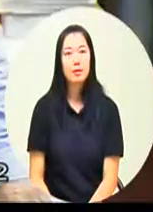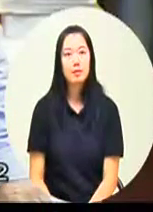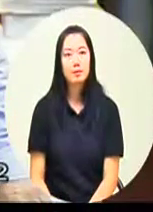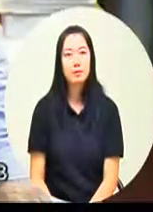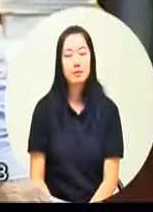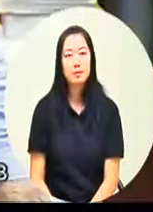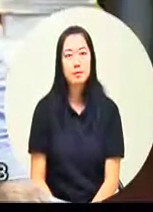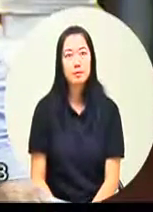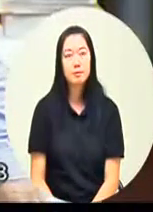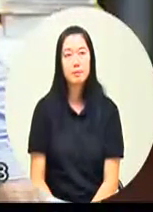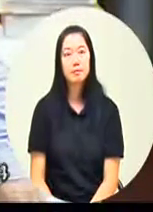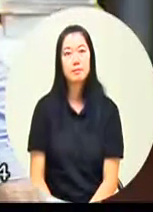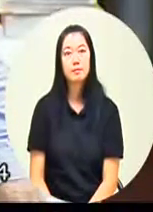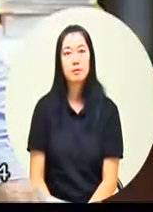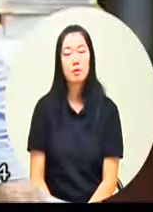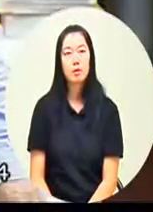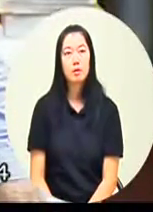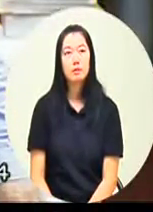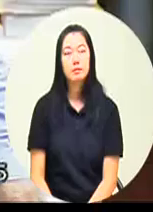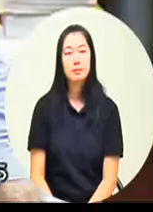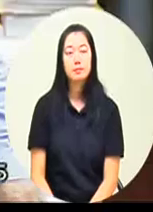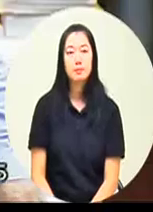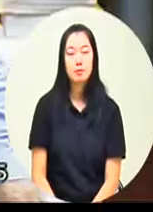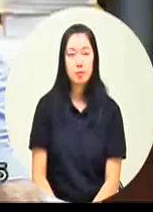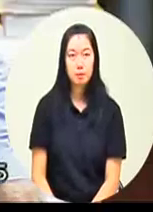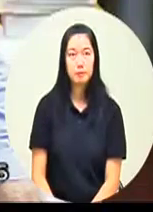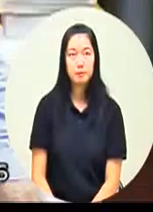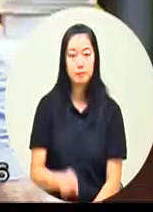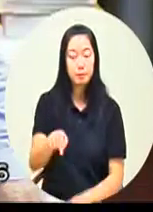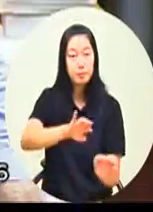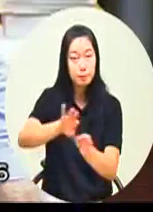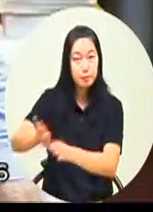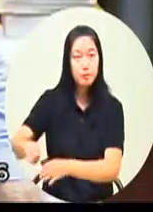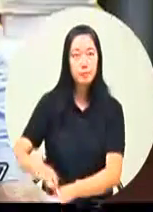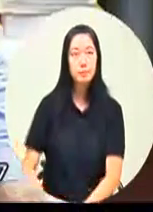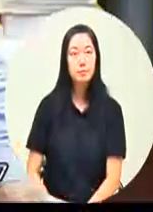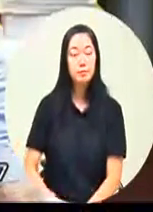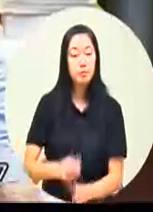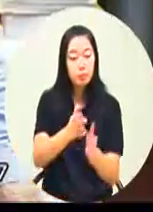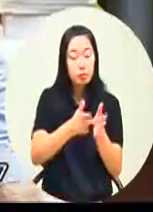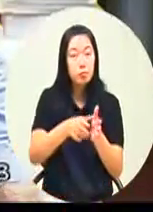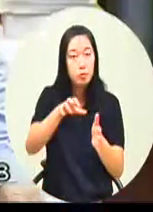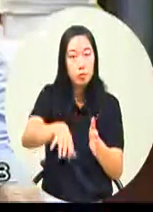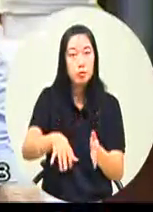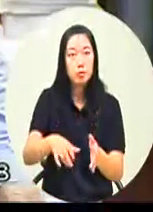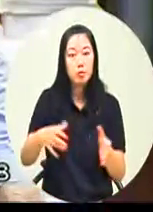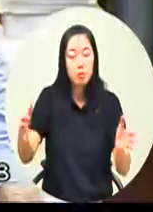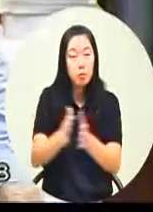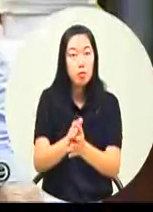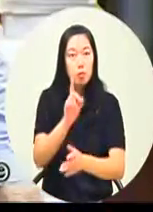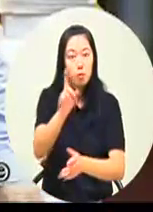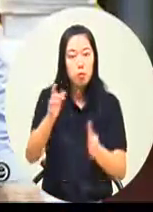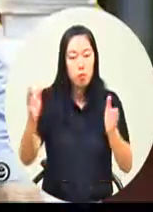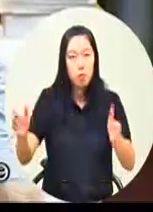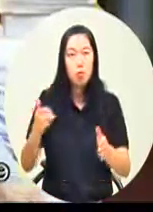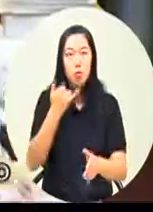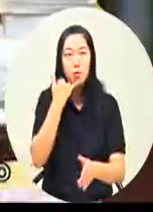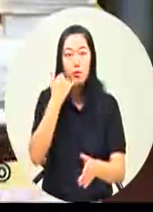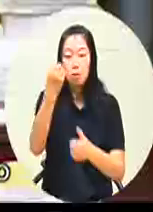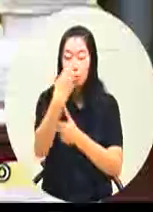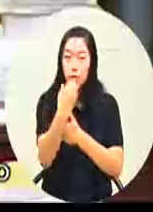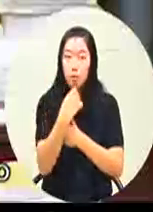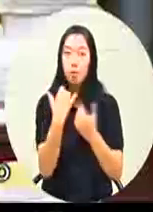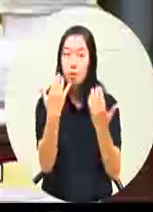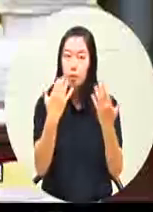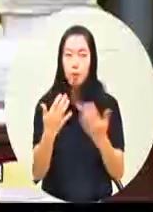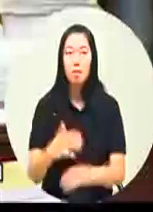那这个是请局检举再把这个， 我们这边会跟台铁这边， 那你的 细 部设计有一个阶段也希望能够跟本席了解，知